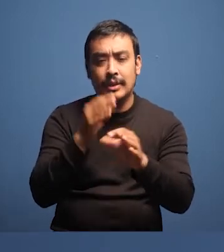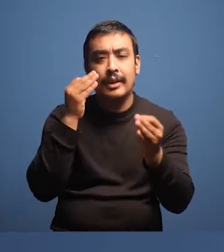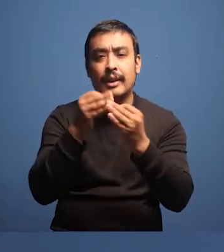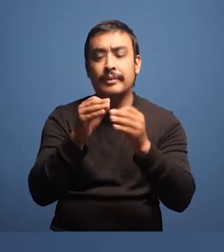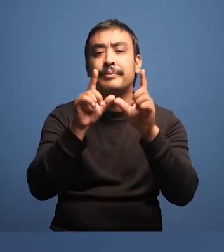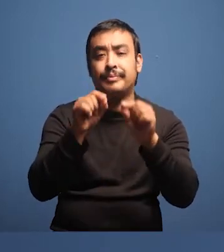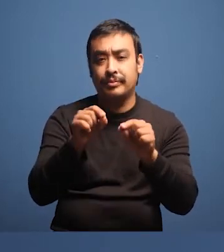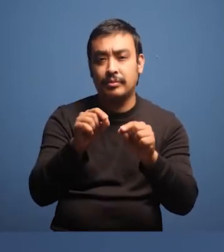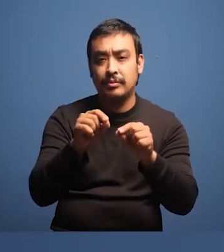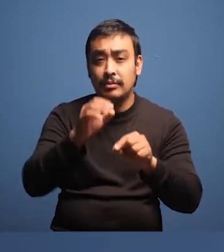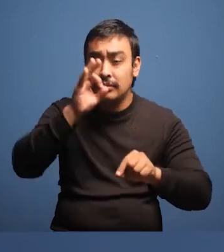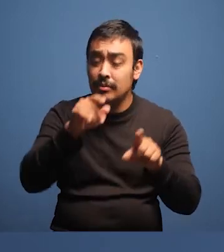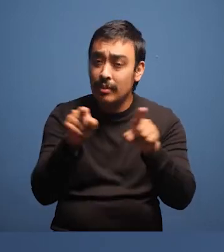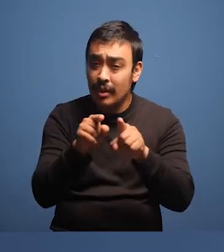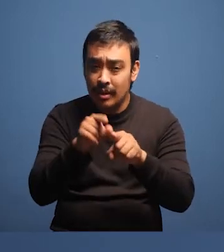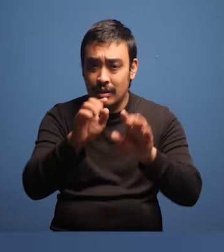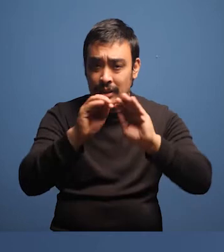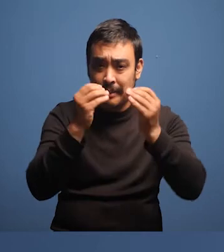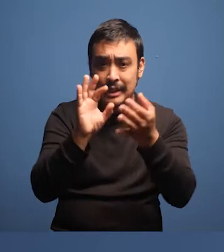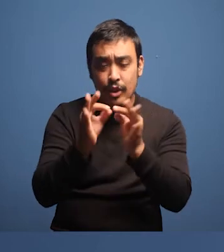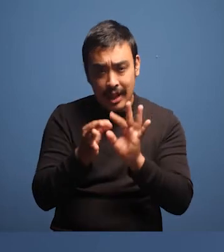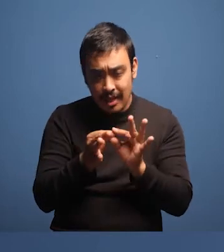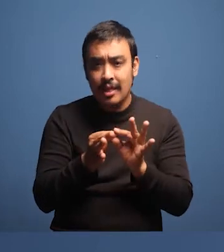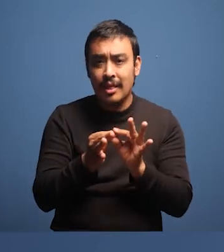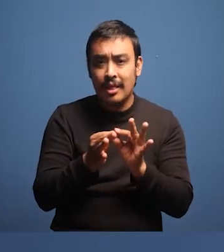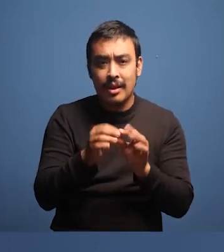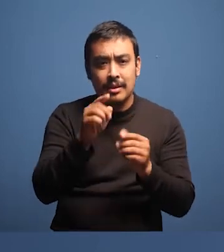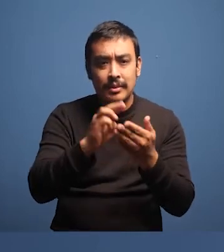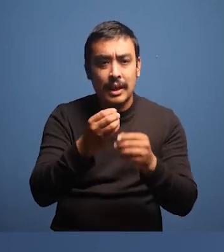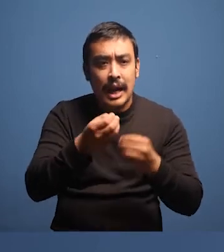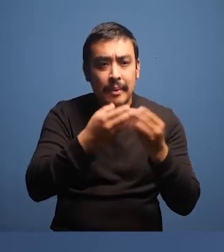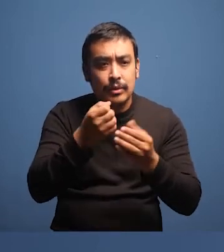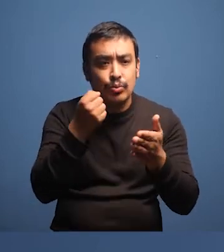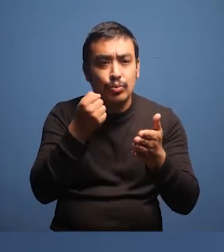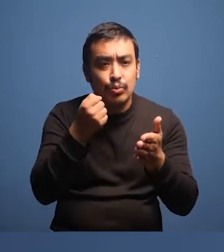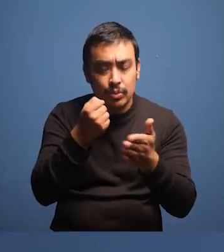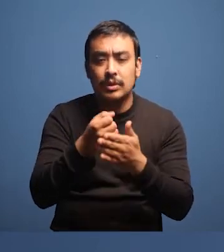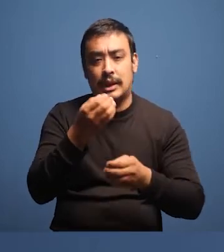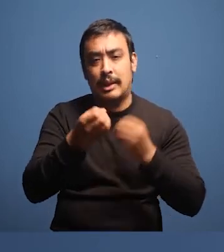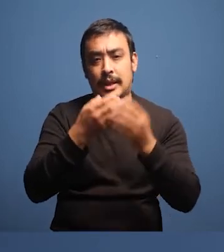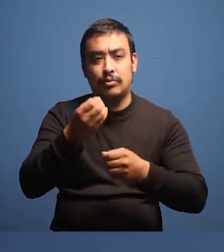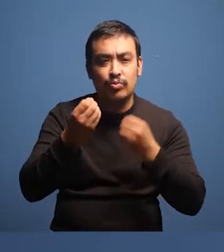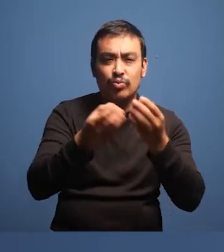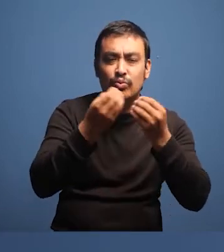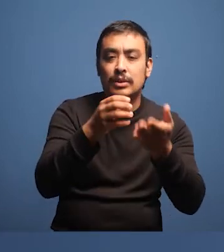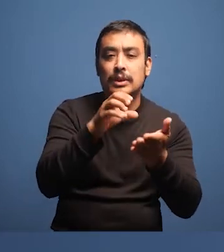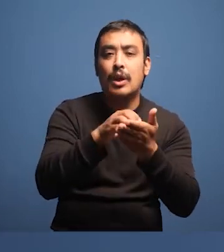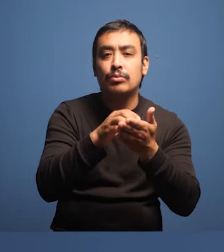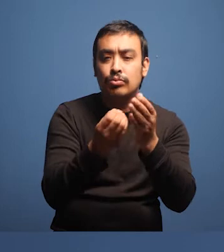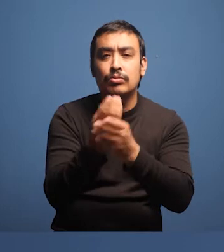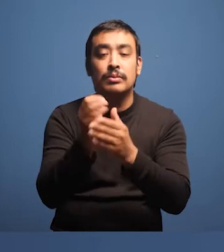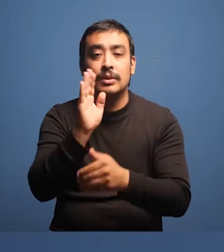कि। रियलमा भन्नुपर्दाखेरि यो सोसियल मिडियाहरूले चाहिँ हामीलाई भोइस फर भोइसलेस भनेर भन्छन् कि भोइसलेस पिपुलहरूलाई बोल्ने एउटा प्लेटफर्म दिइरहेको छ नि त।